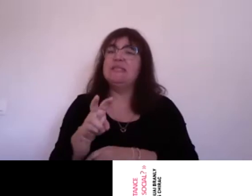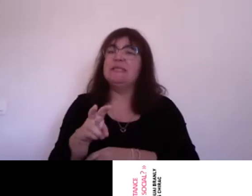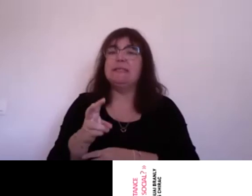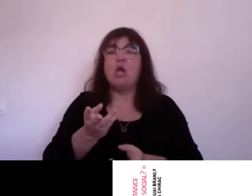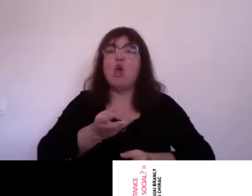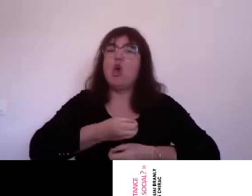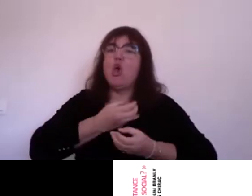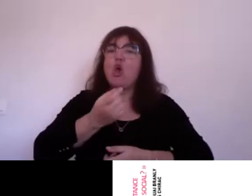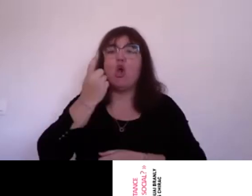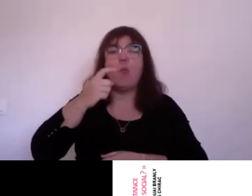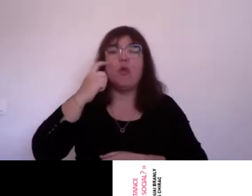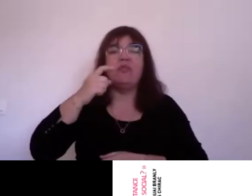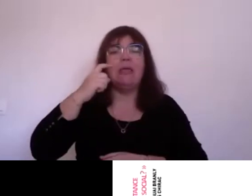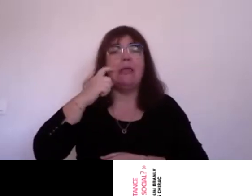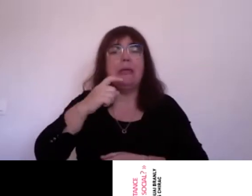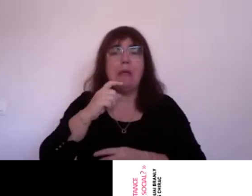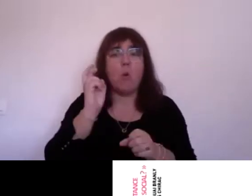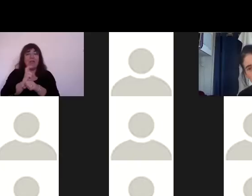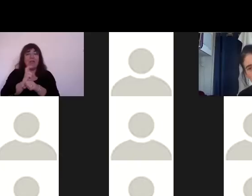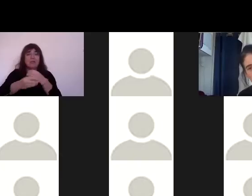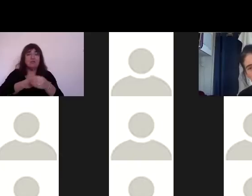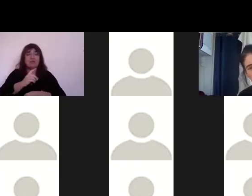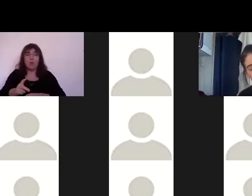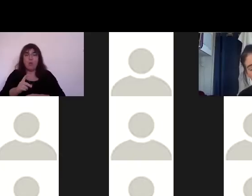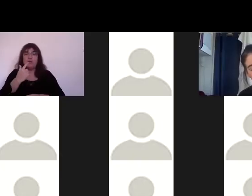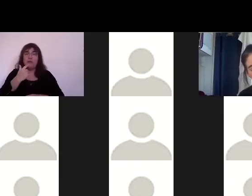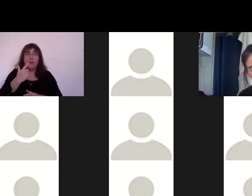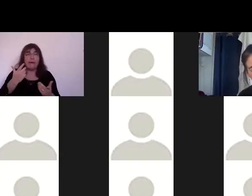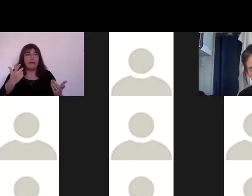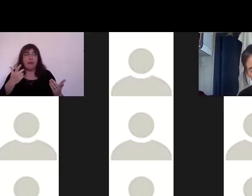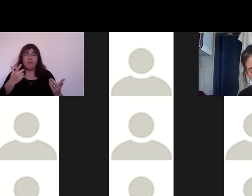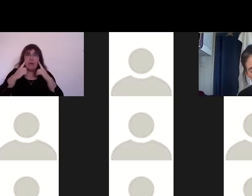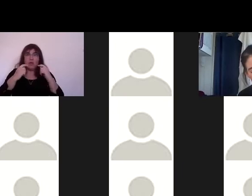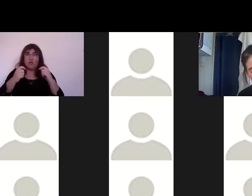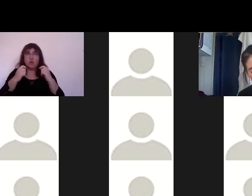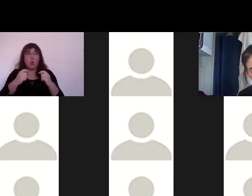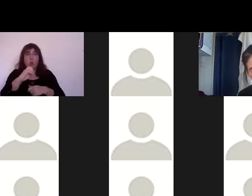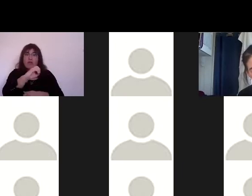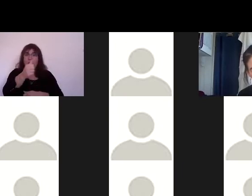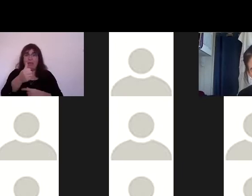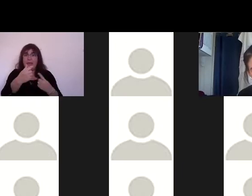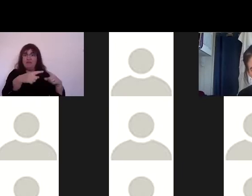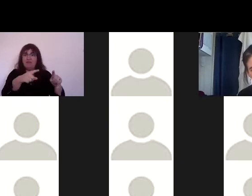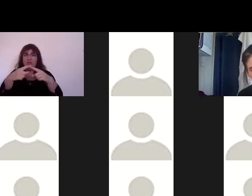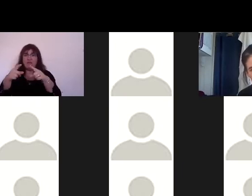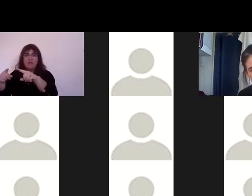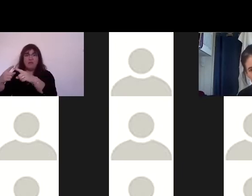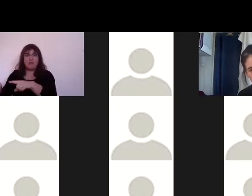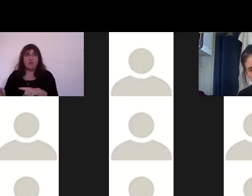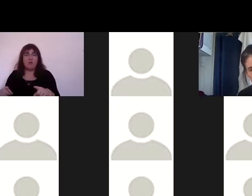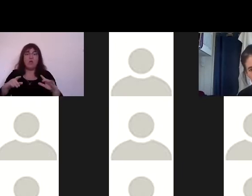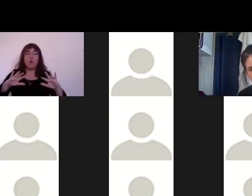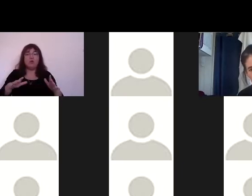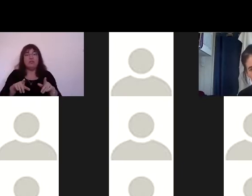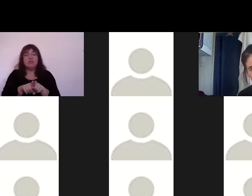si on fait les visites commentées, que faire avec la fracture numérique d'un côté, et de l'autre côté, comment présenter nos expositions, sachant que normalement à